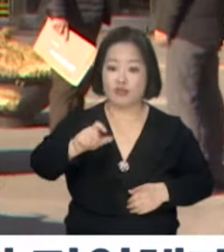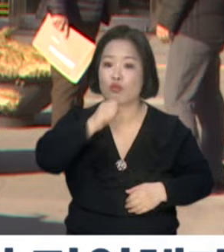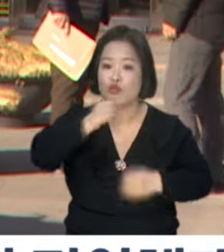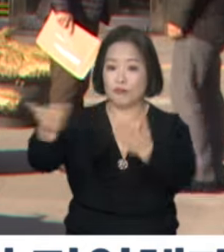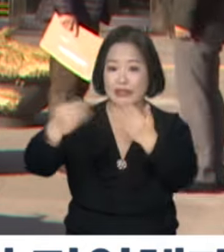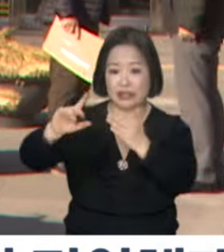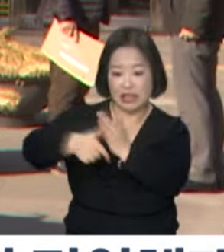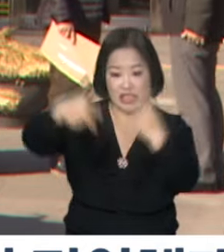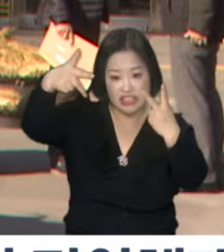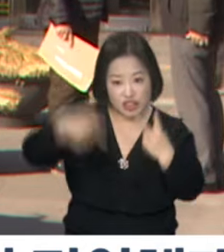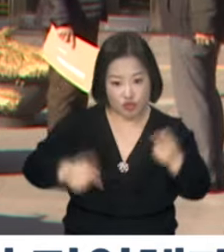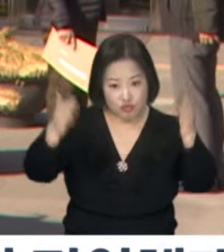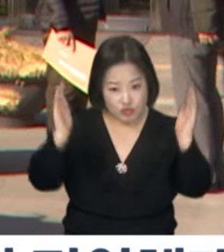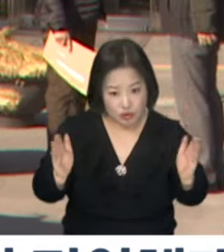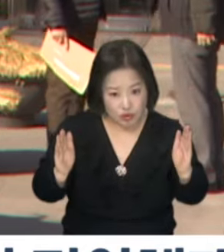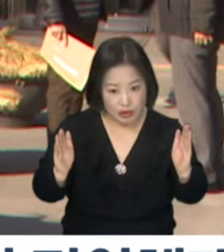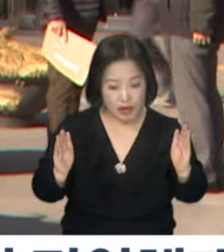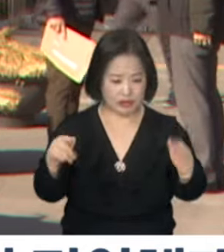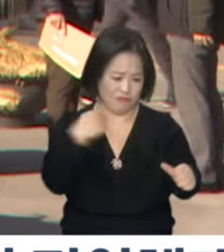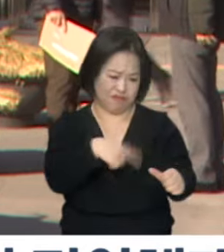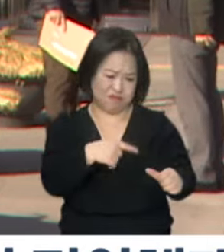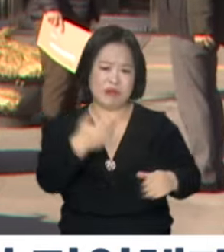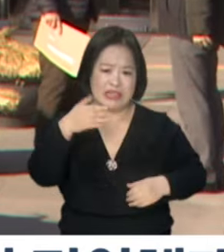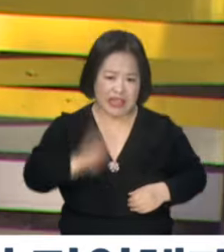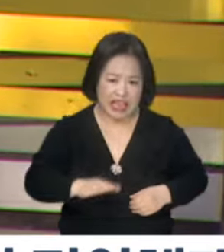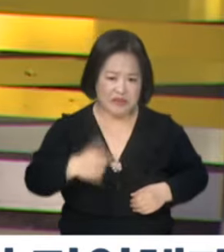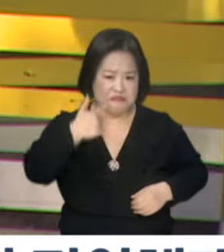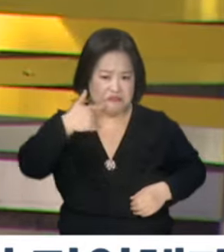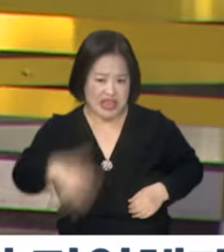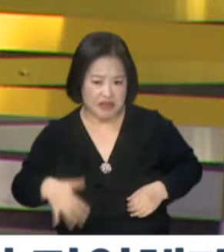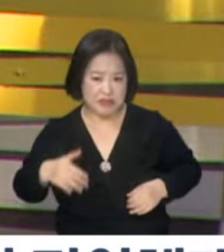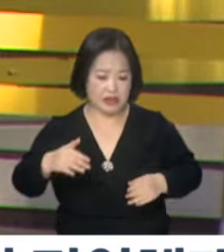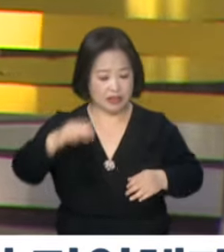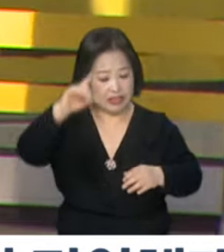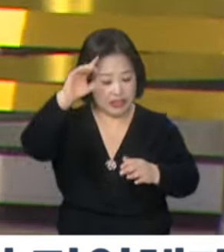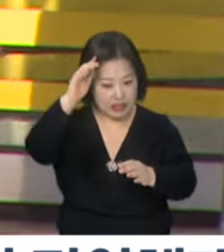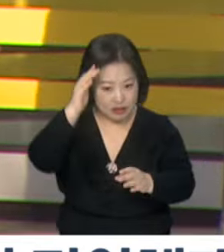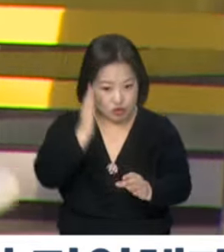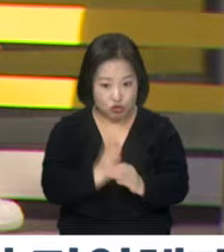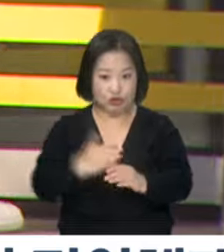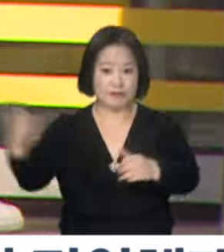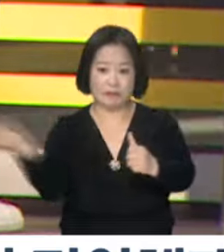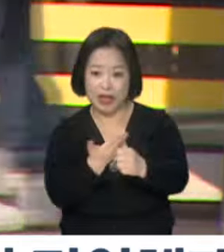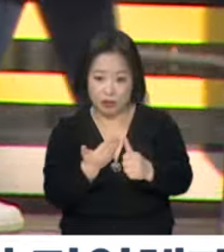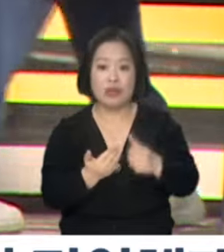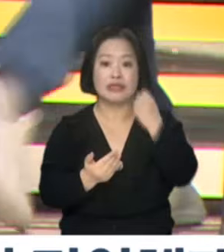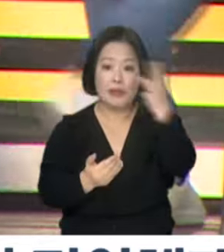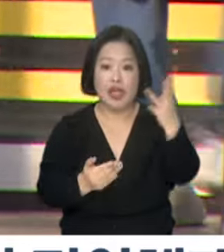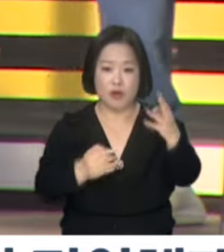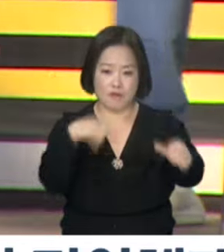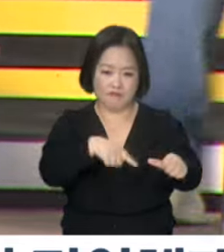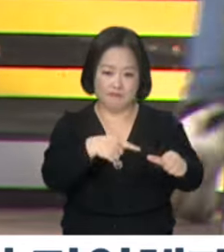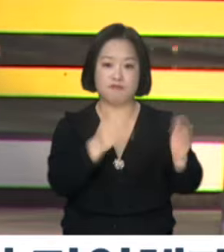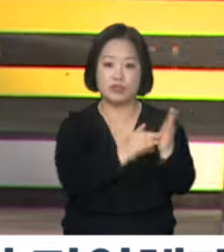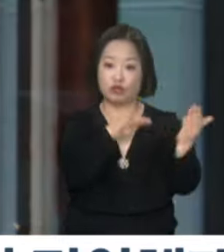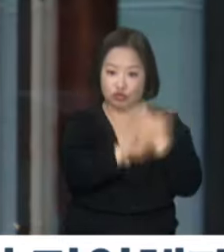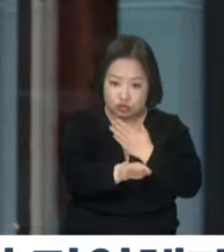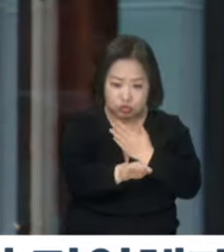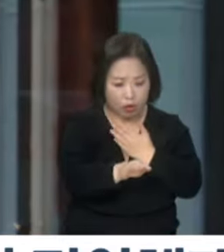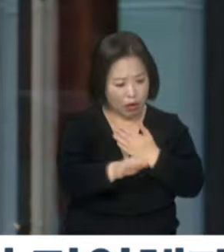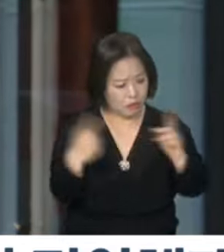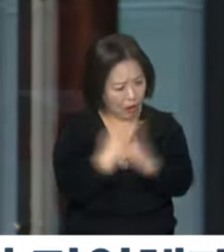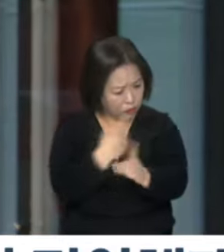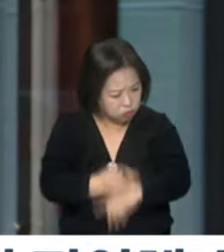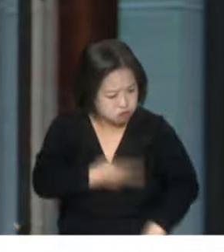2주간 맞추면 교육을 받는데 결과가 극히 미흡하면 직위 해제 후 3개월간 시화 교육 고 이후에도 개선되지